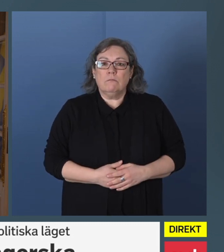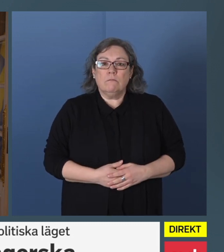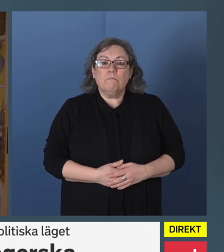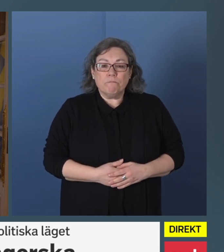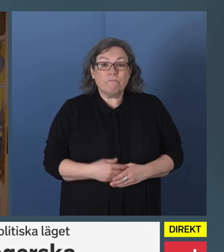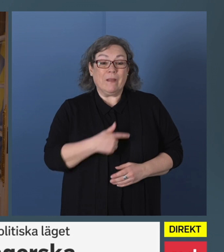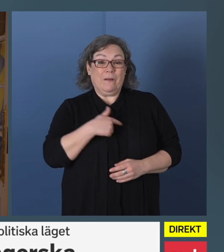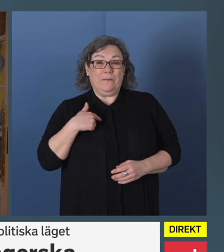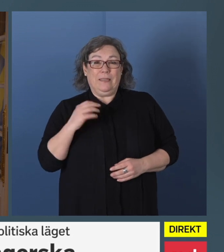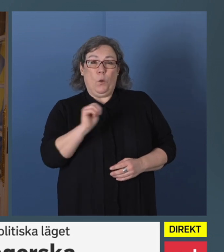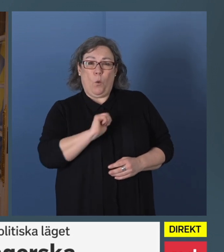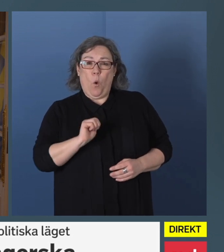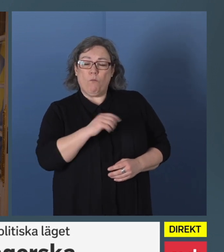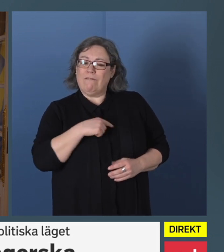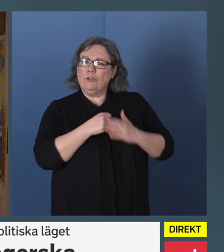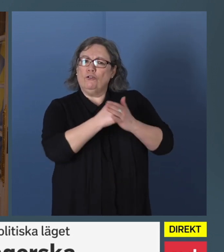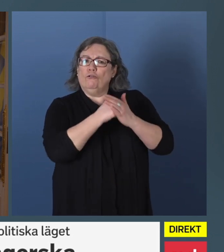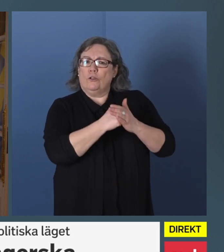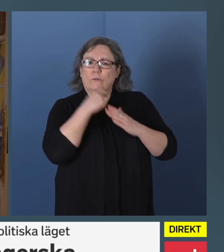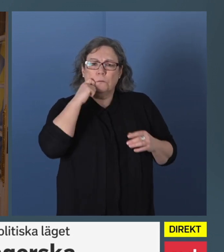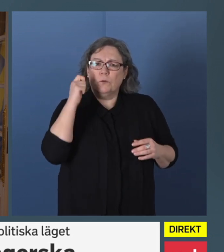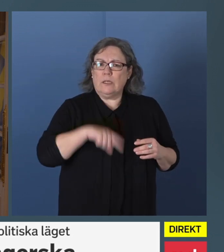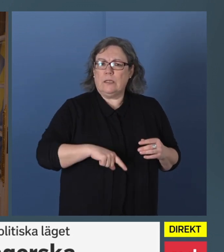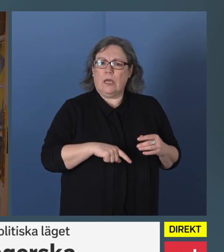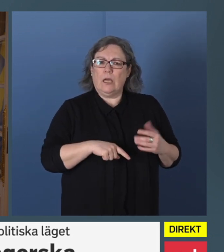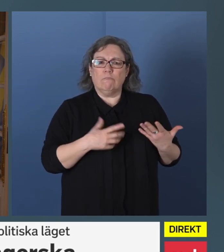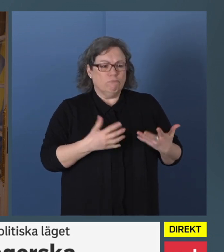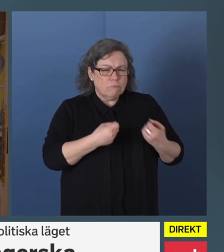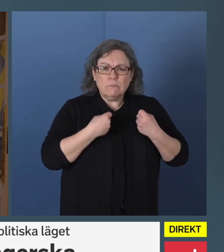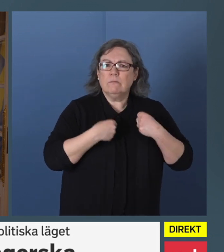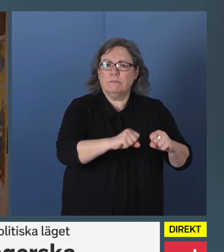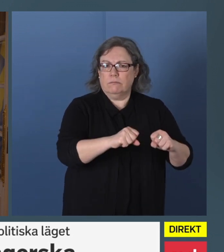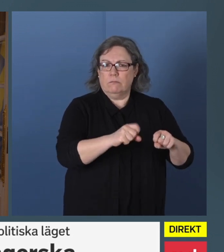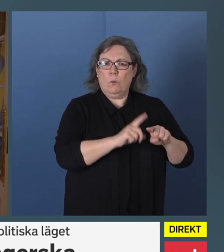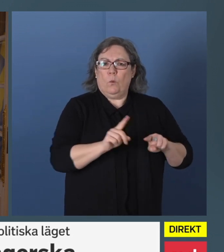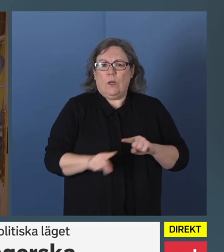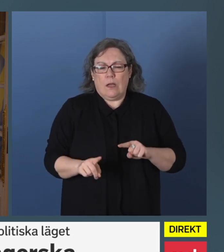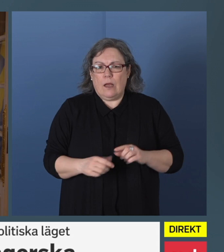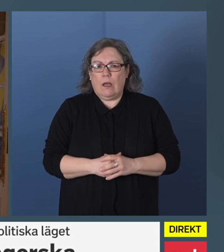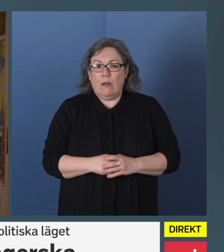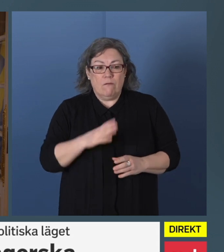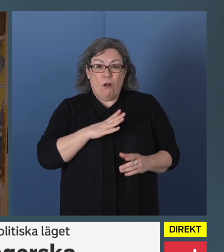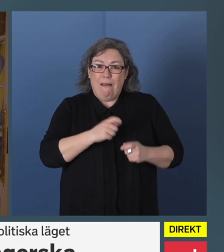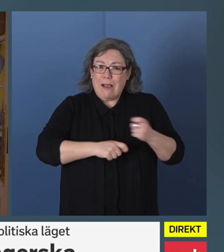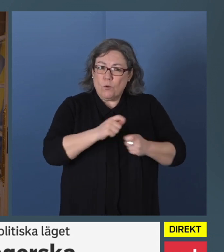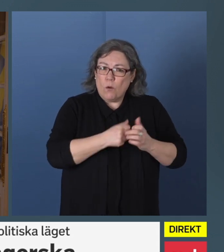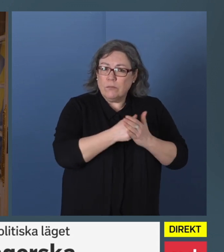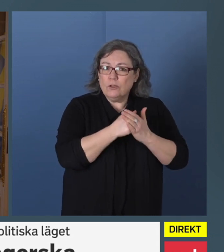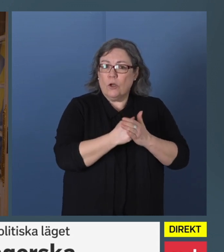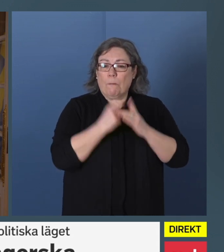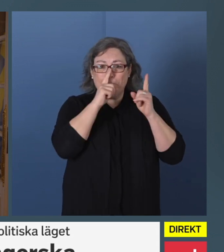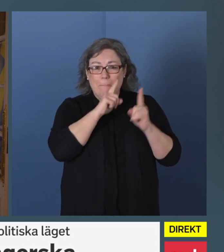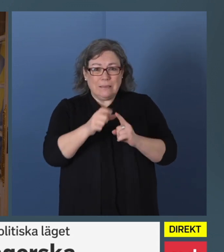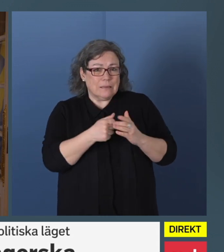vi i Europa, vi stöttar Ukraina i ord och i handling. Med ekonomiskt och humanitärt